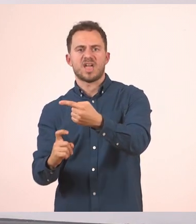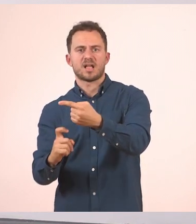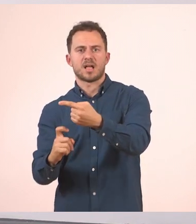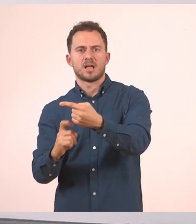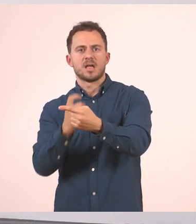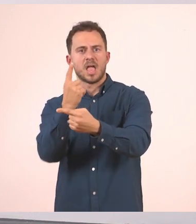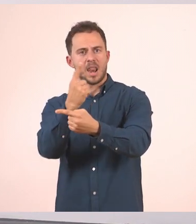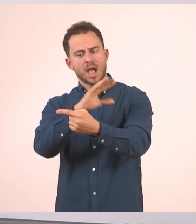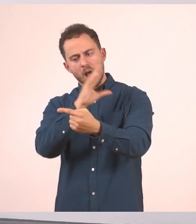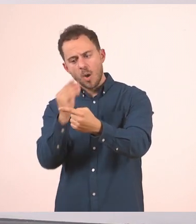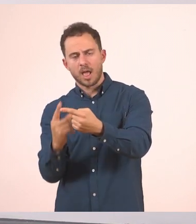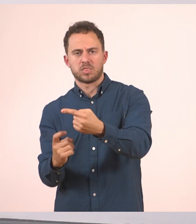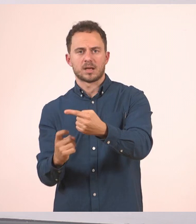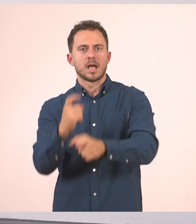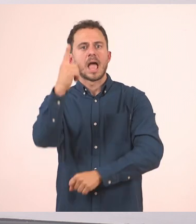1/10.